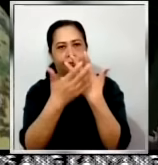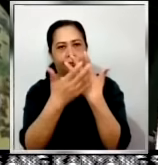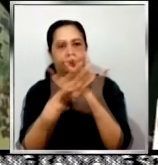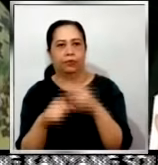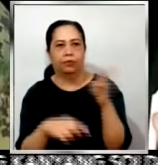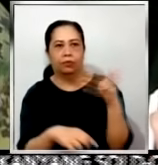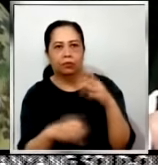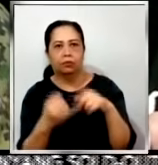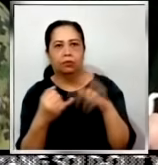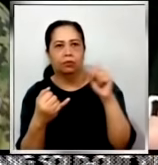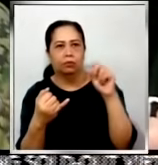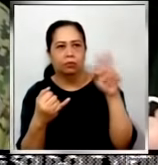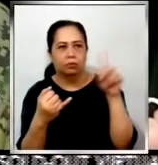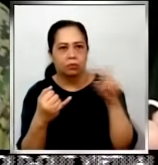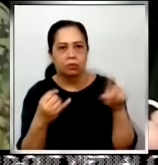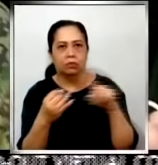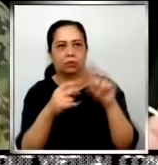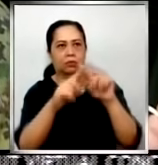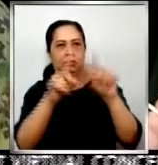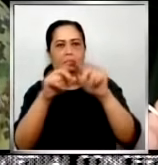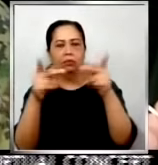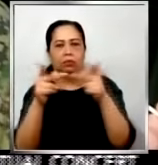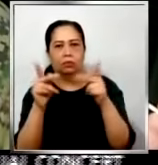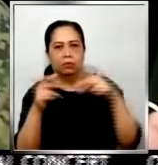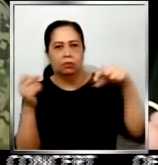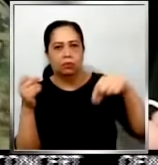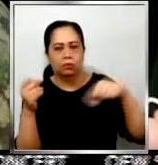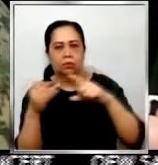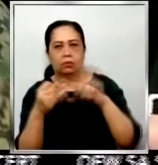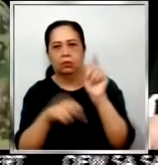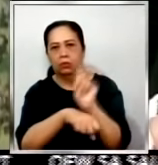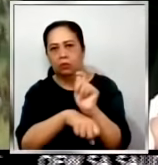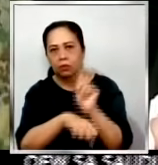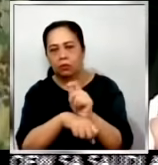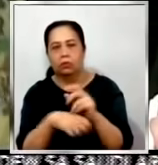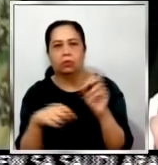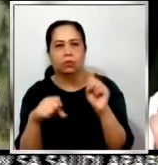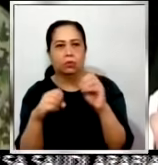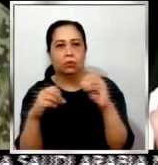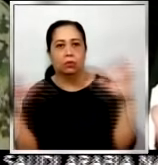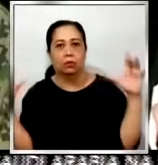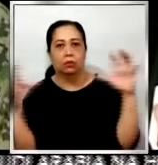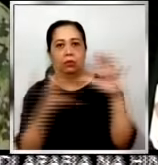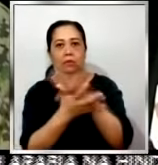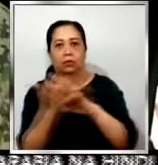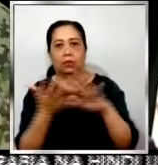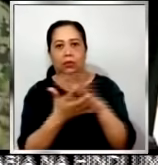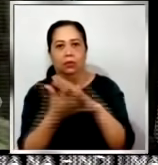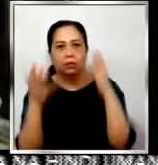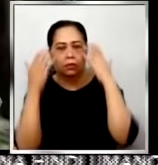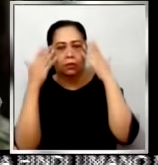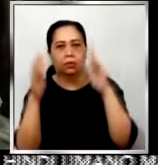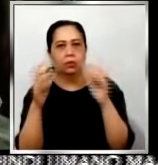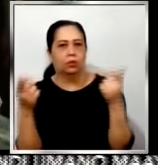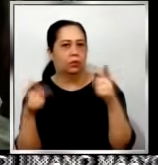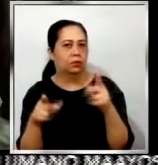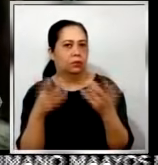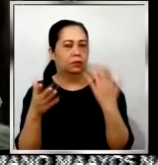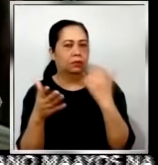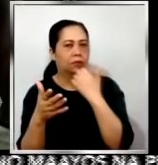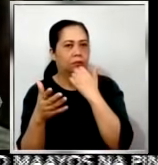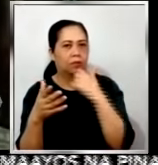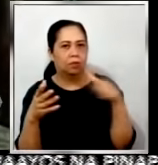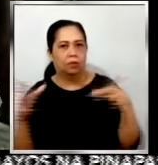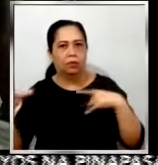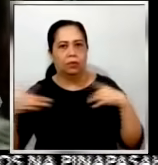Diba? Kaya po, Tondo. So kung nagkahalo-halo ito, hindi na natin alam. Baka mamaya may carrier dyan. Maging babala po ito sa inyong